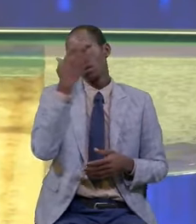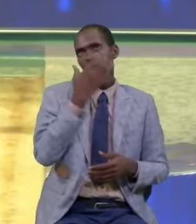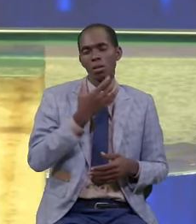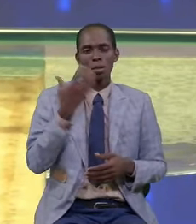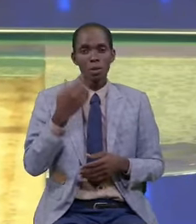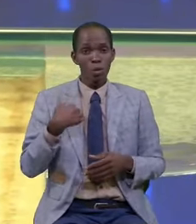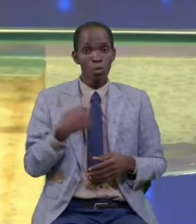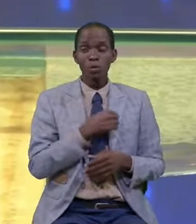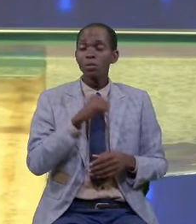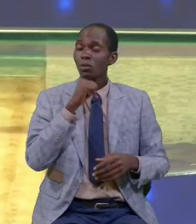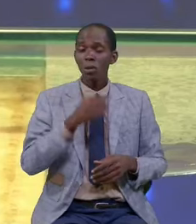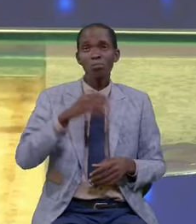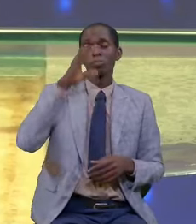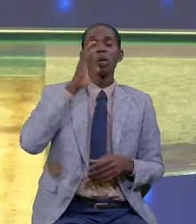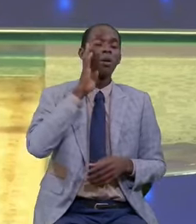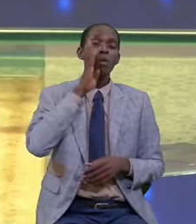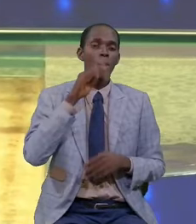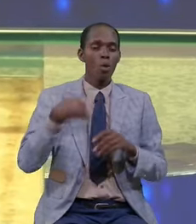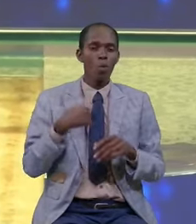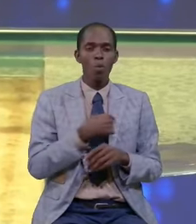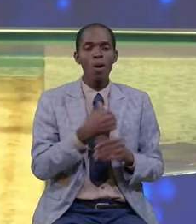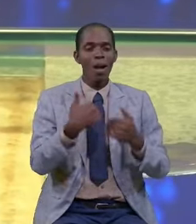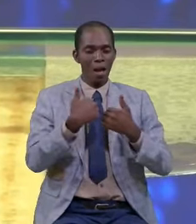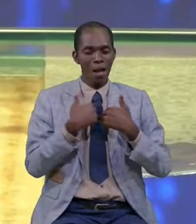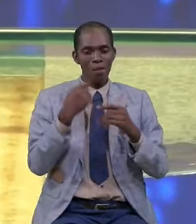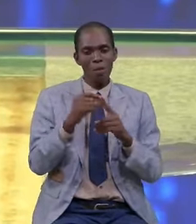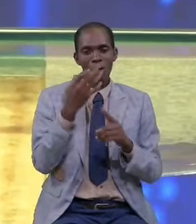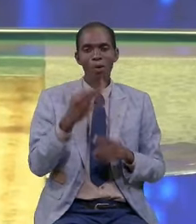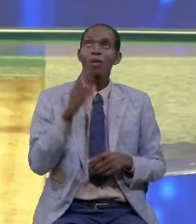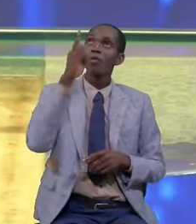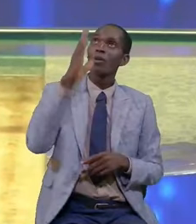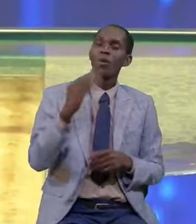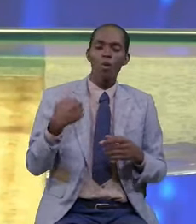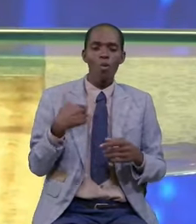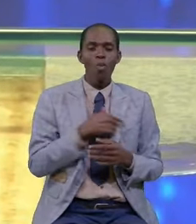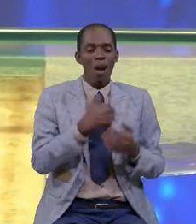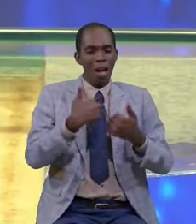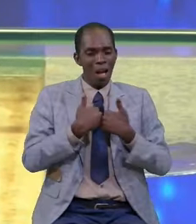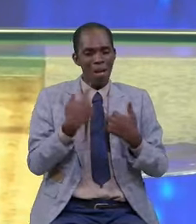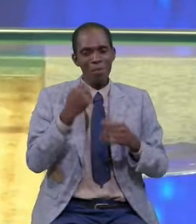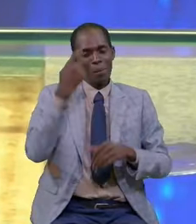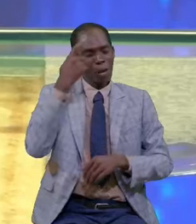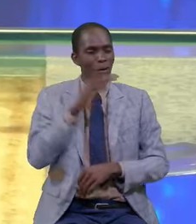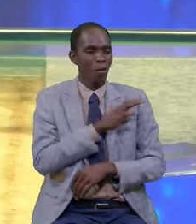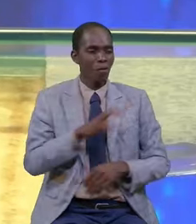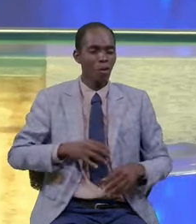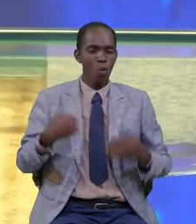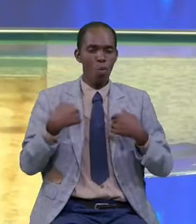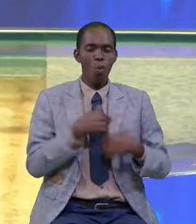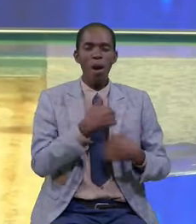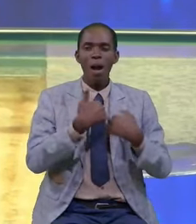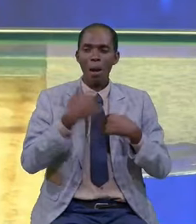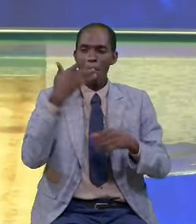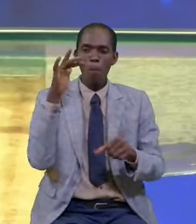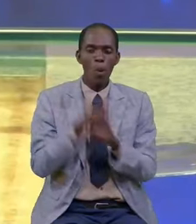vin. Nous avons la parole de Dieu. Nous avons les sentiments de Christ. Nous avons les promesses de Dieu qui sont infaillibles. Et